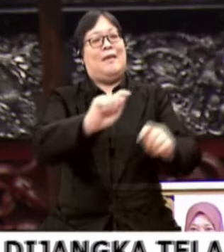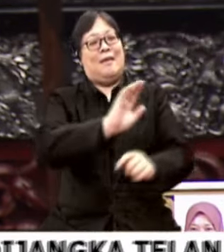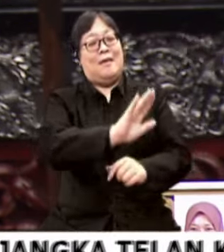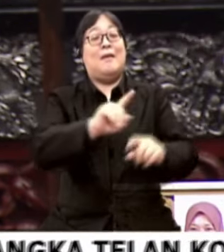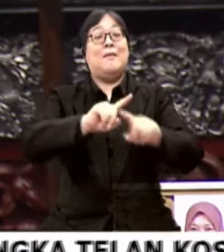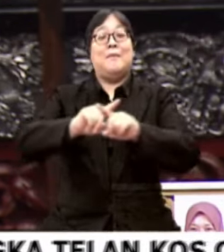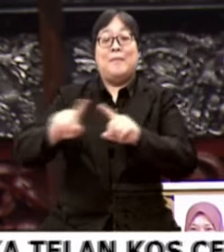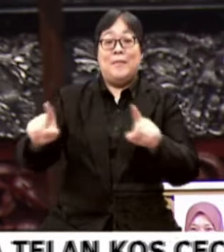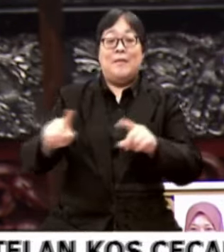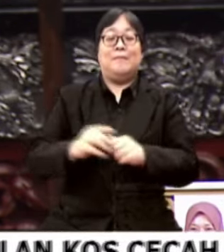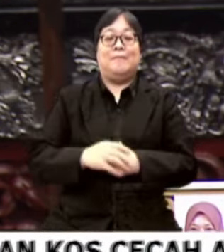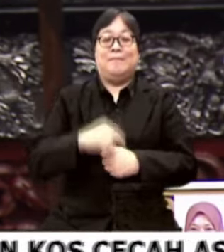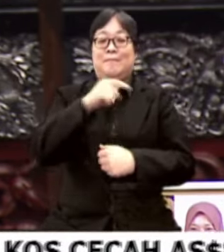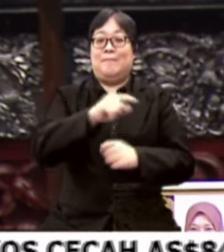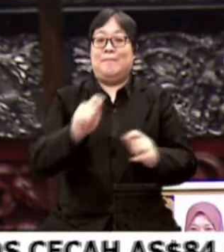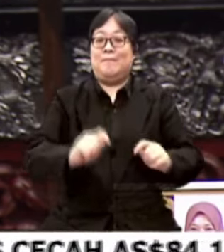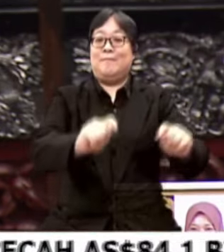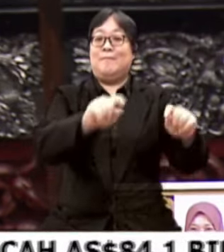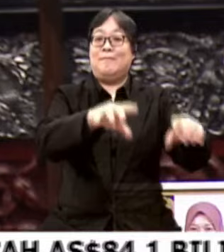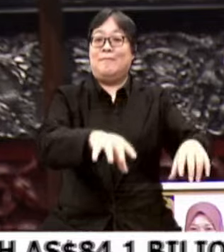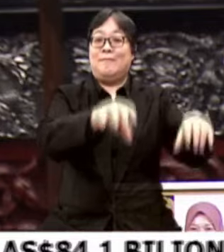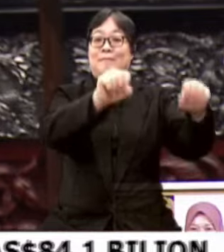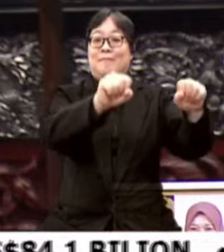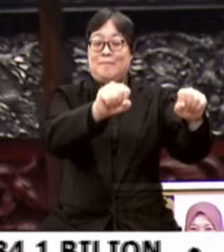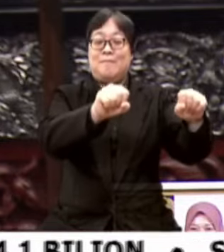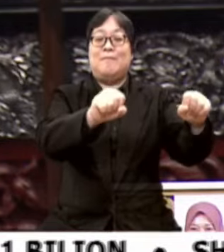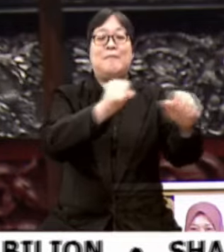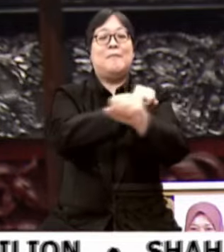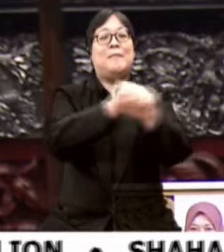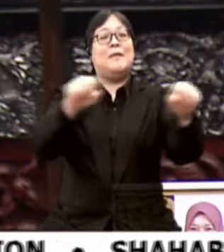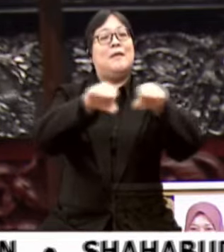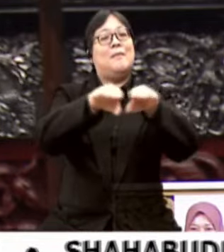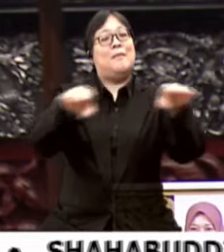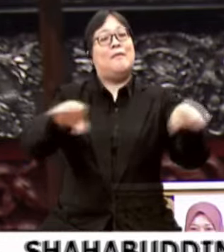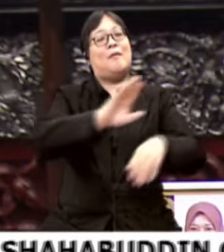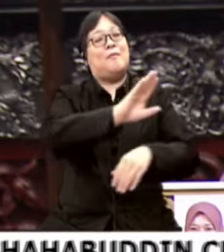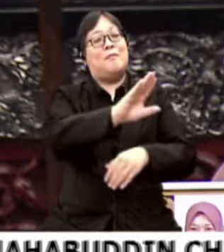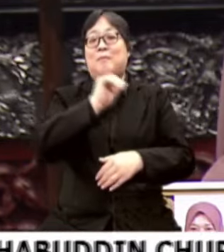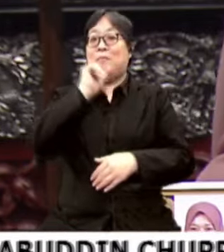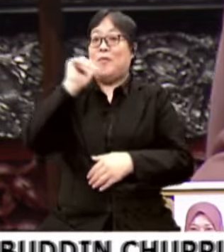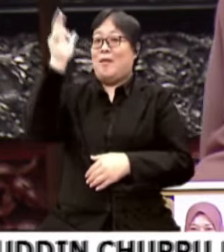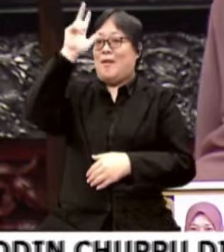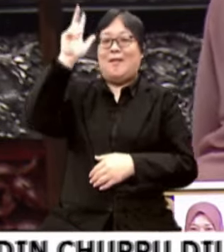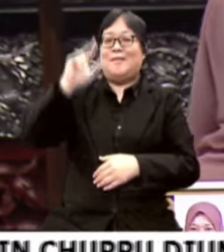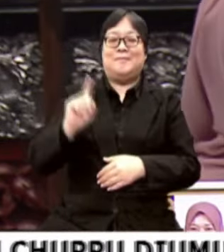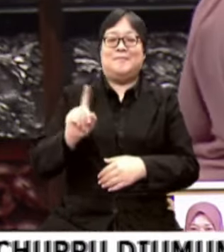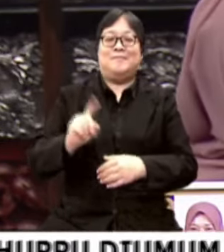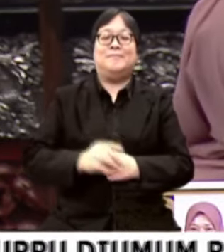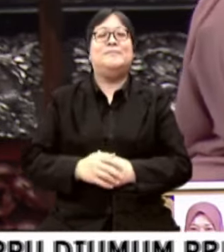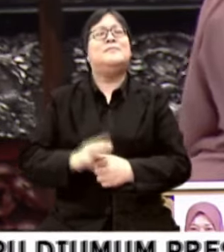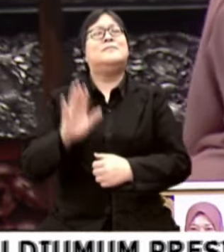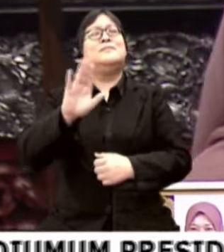akhirnya tidak akan itu akan diambil oleh penyedia platform tersebut bukan oleh kerajaan